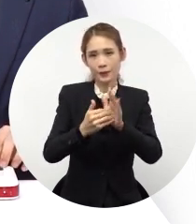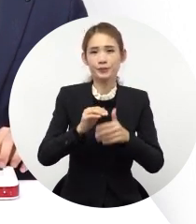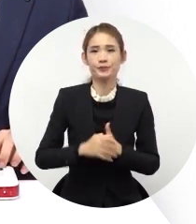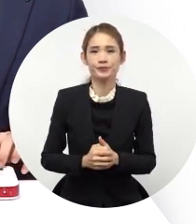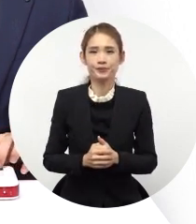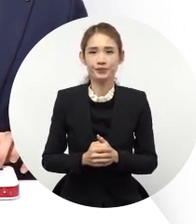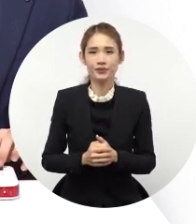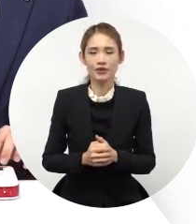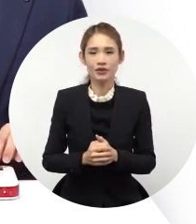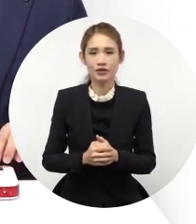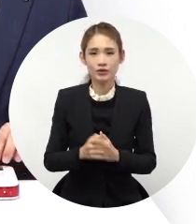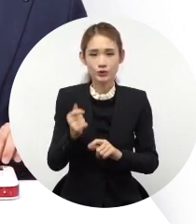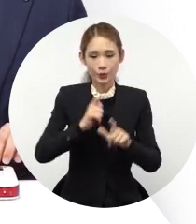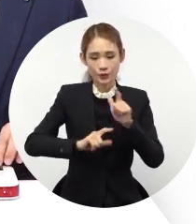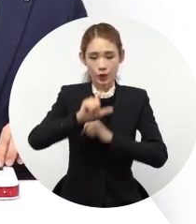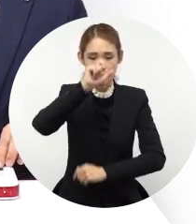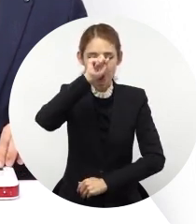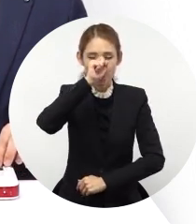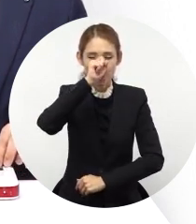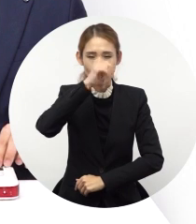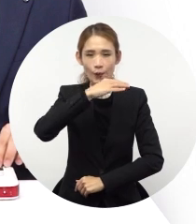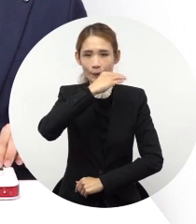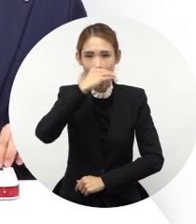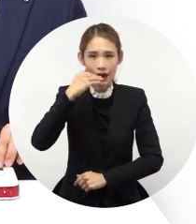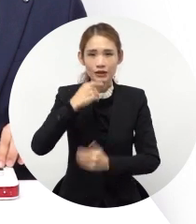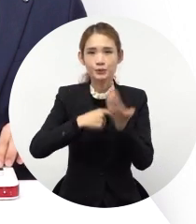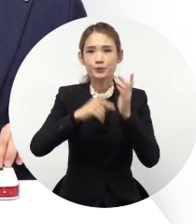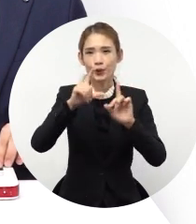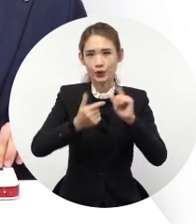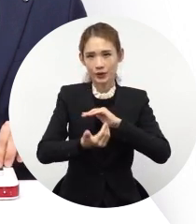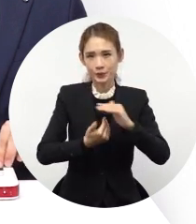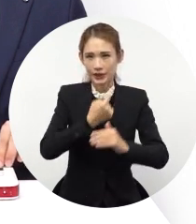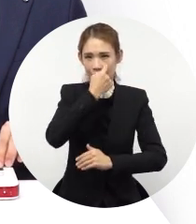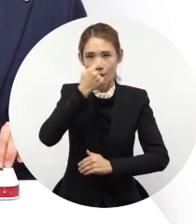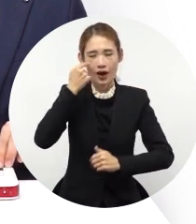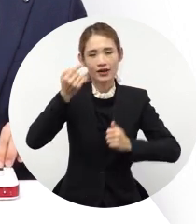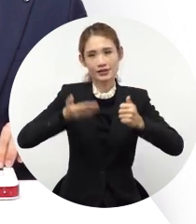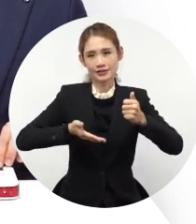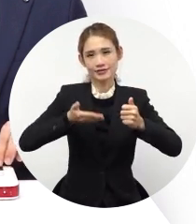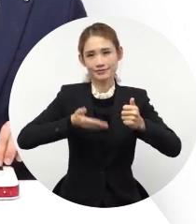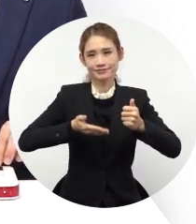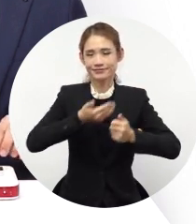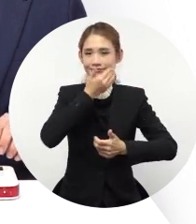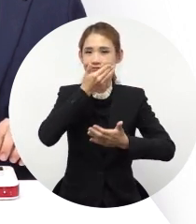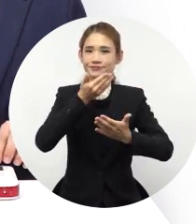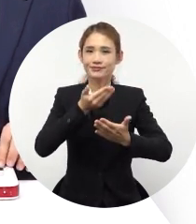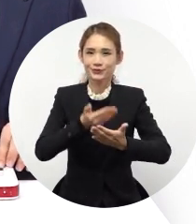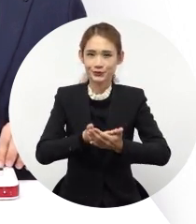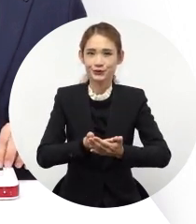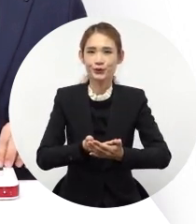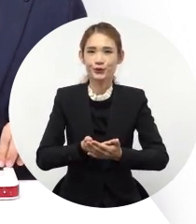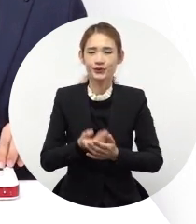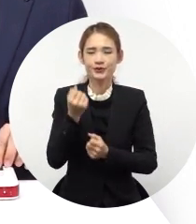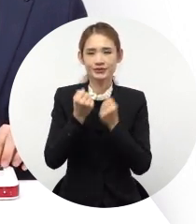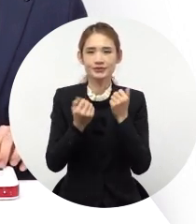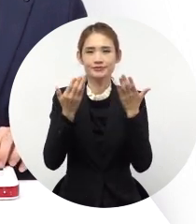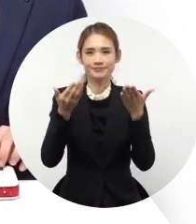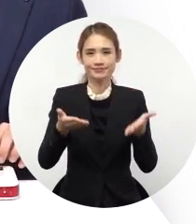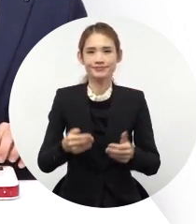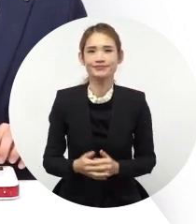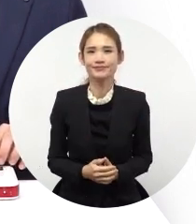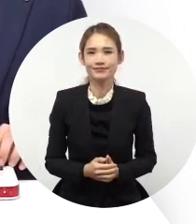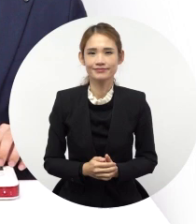주시고 어떤 표현들이 조금 더 올바른 표현들인지 미리 확인하시고 이야기를 진행해 주시는 것들 중요하다라고